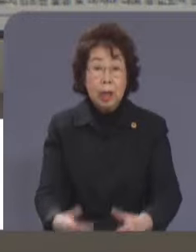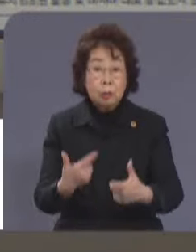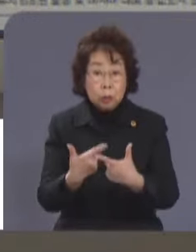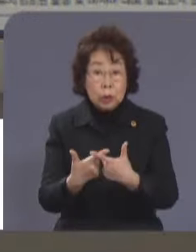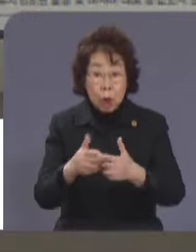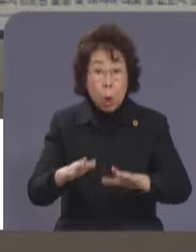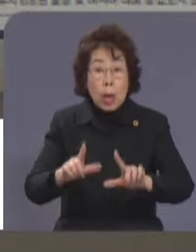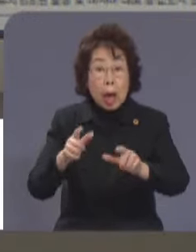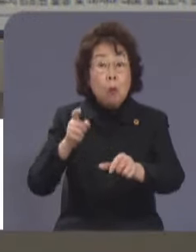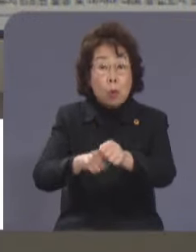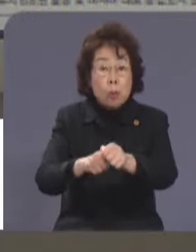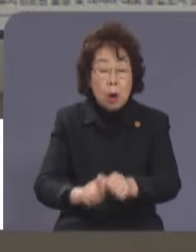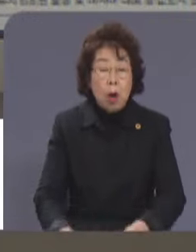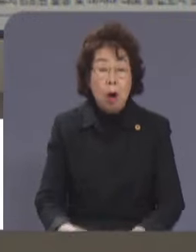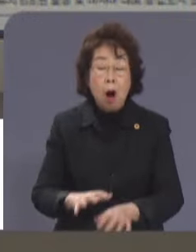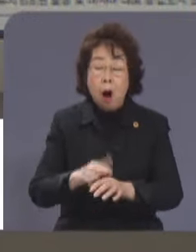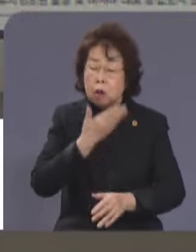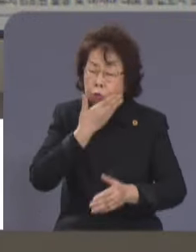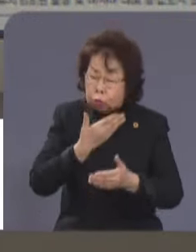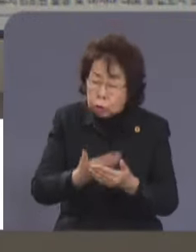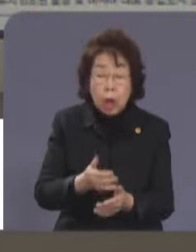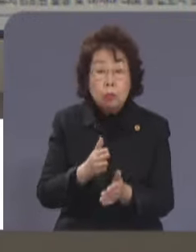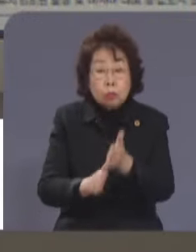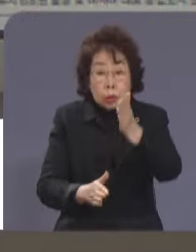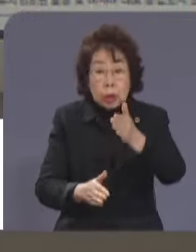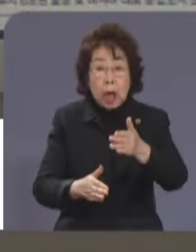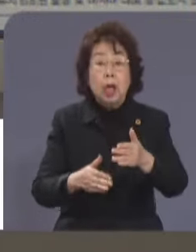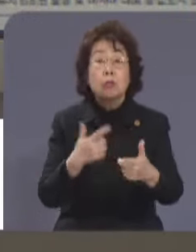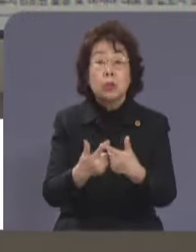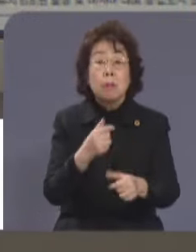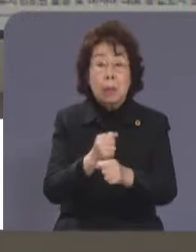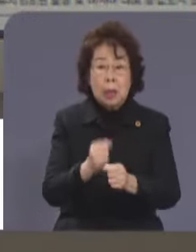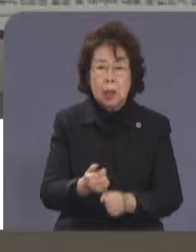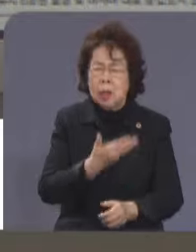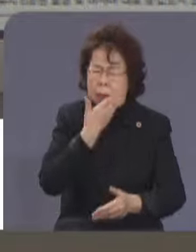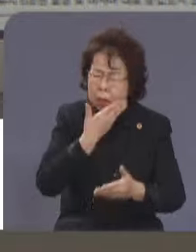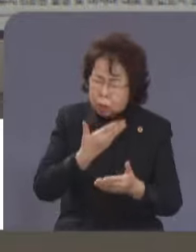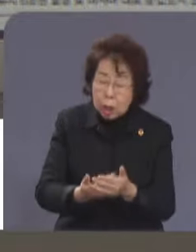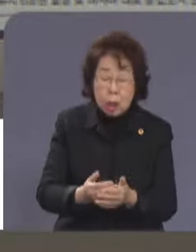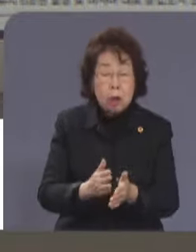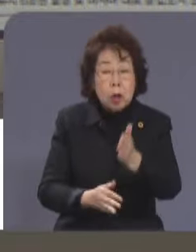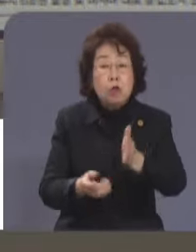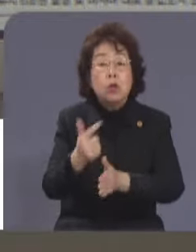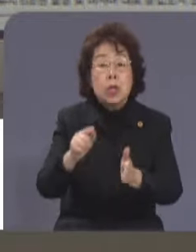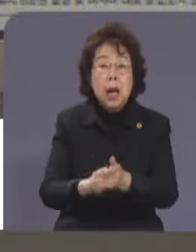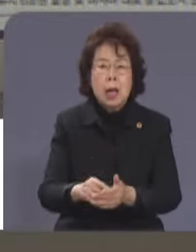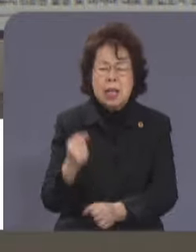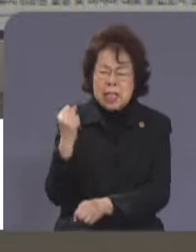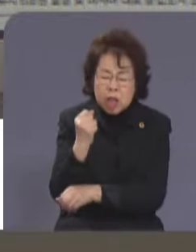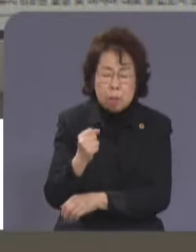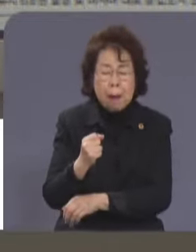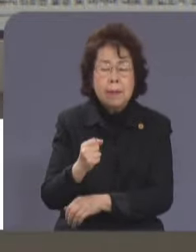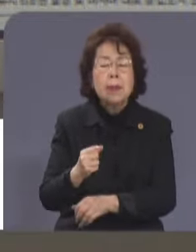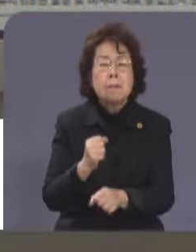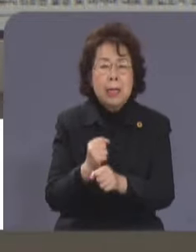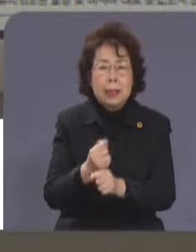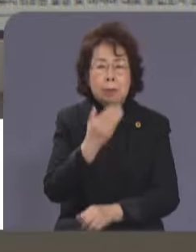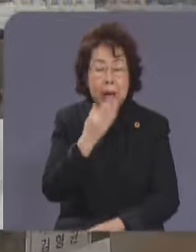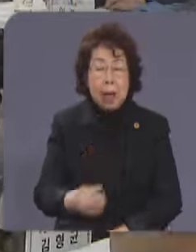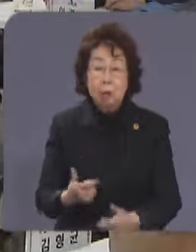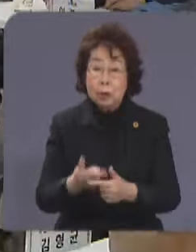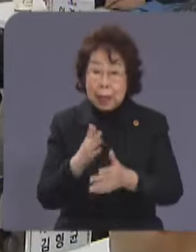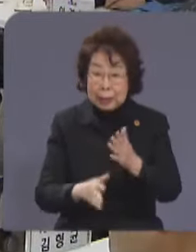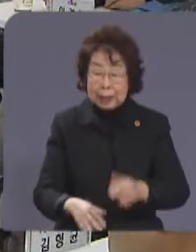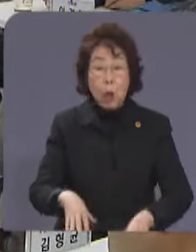부산시가 올해 목표를 글로벌 허브도시 부산으로 정하고 세계 중추도시 도약을 위한 기반 조성에 나섭니다. 부산시는